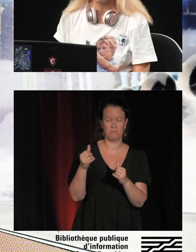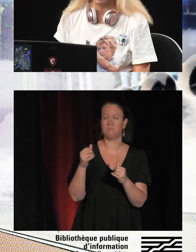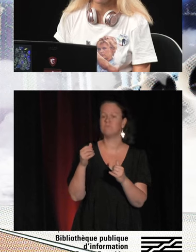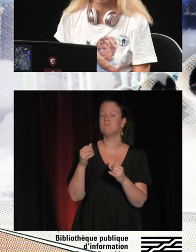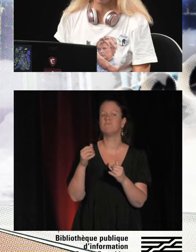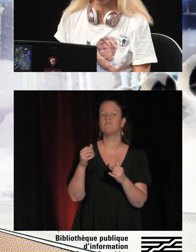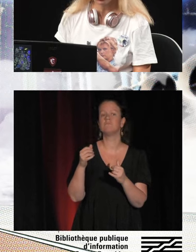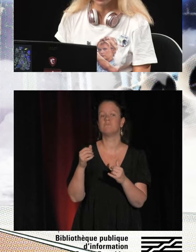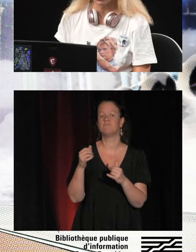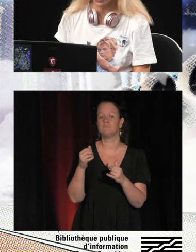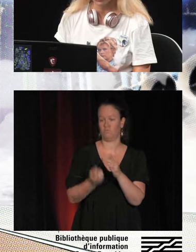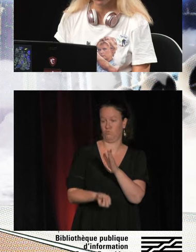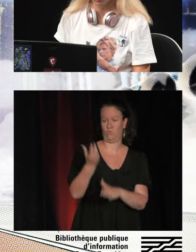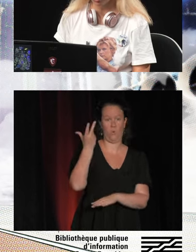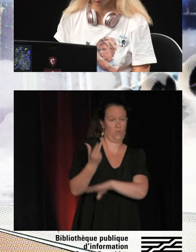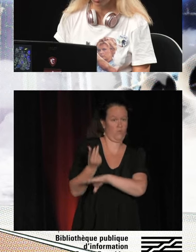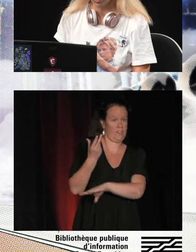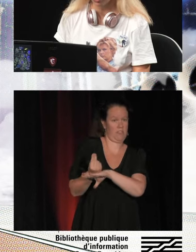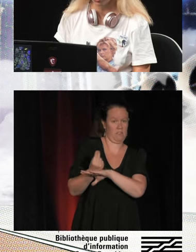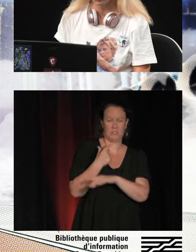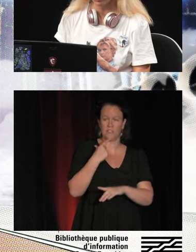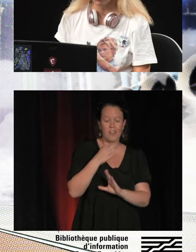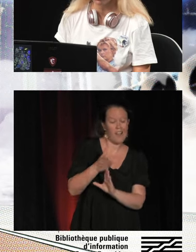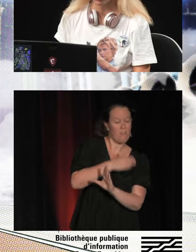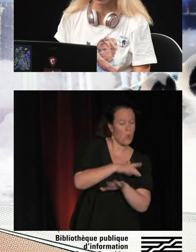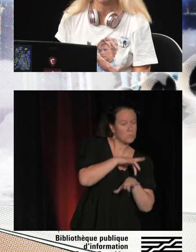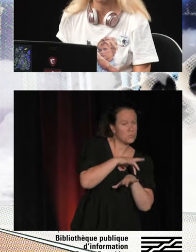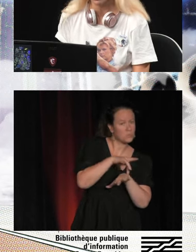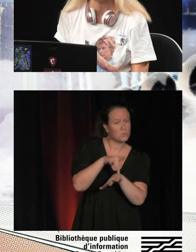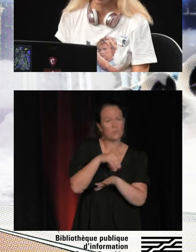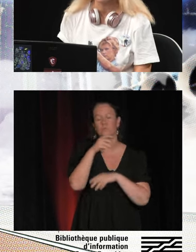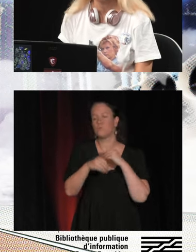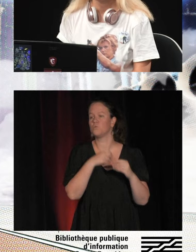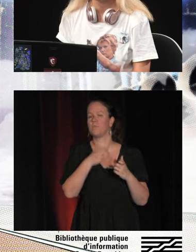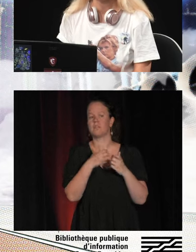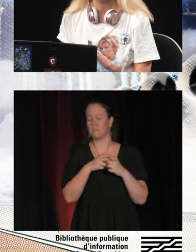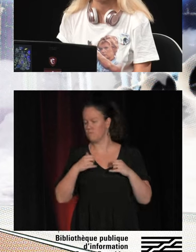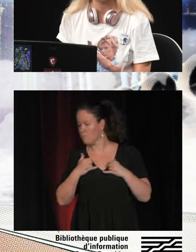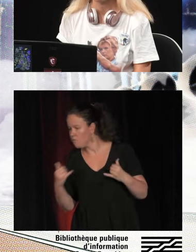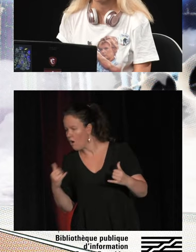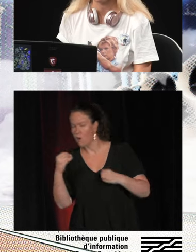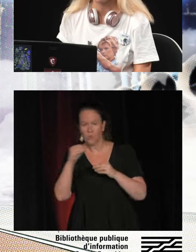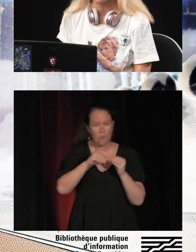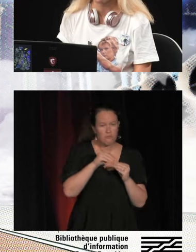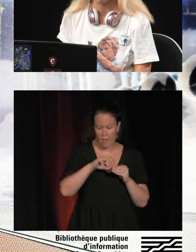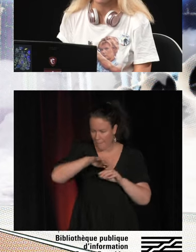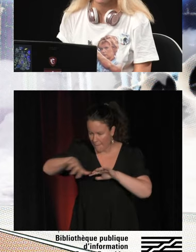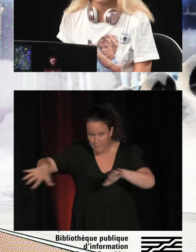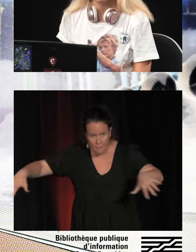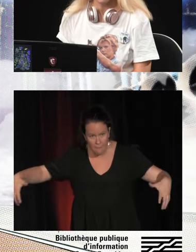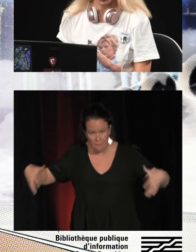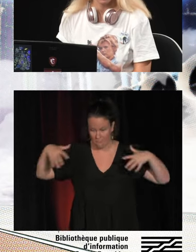sur une sauvegarde, sur une nouvelle sauvegarde. Donc sans les pouvoirs que vous accumulez au fur et à mesure de vos parties